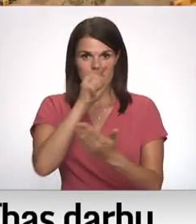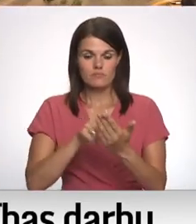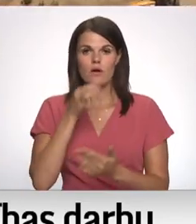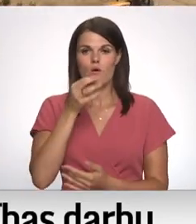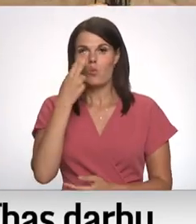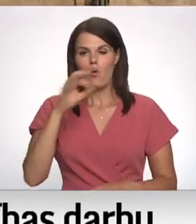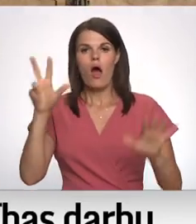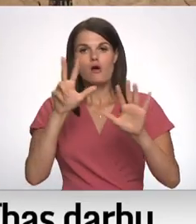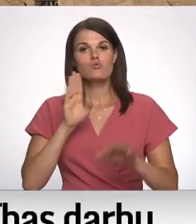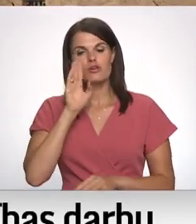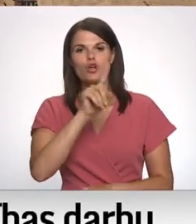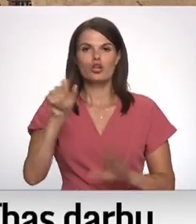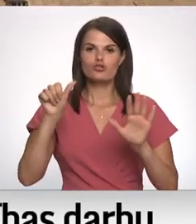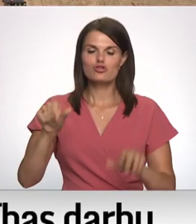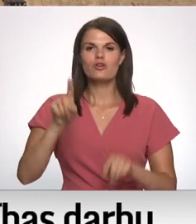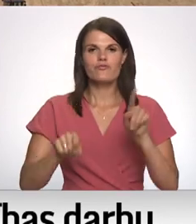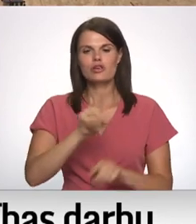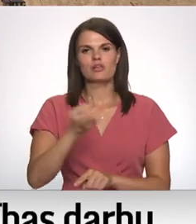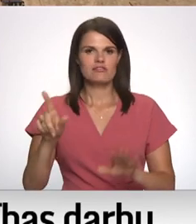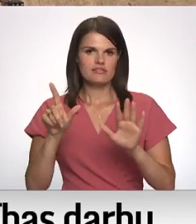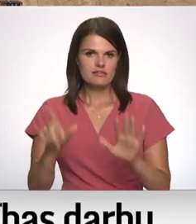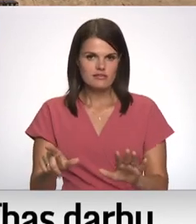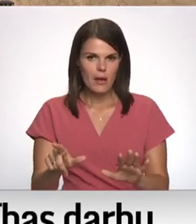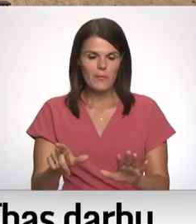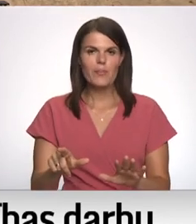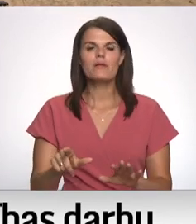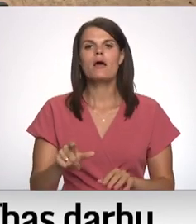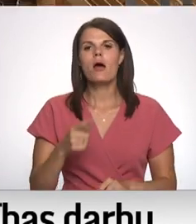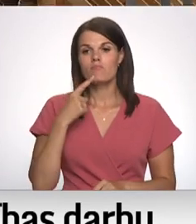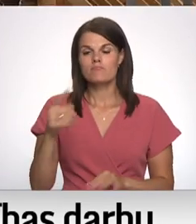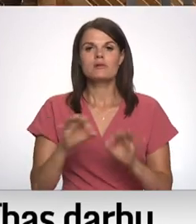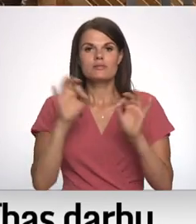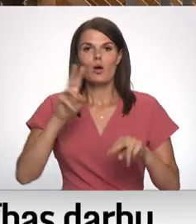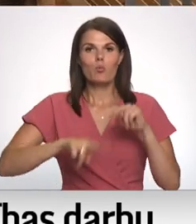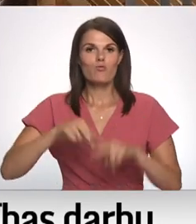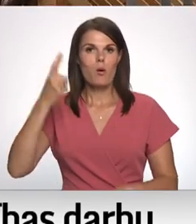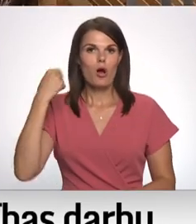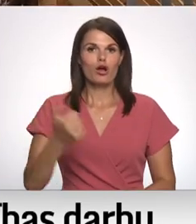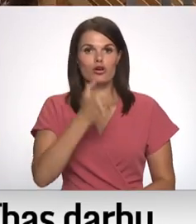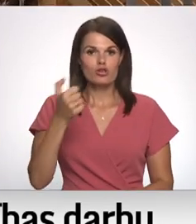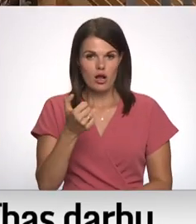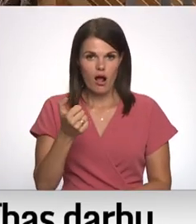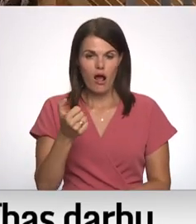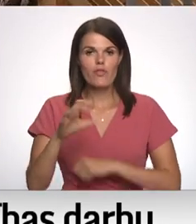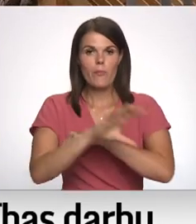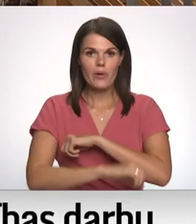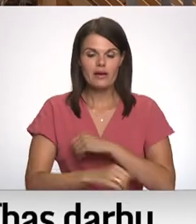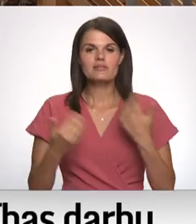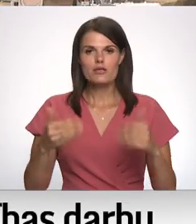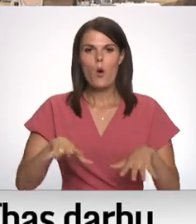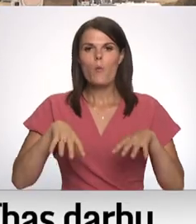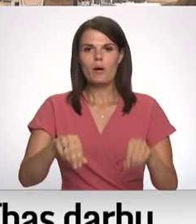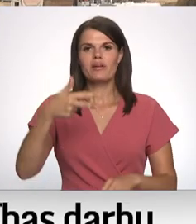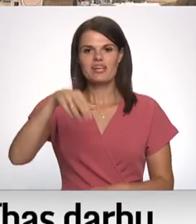6 ir, kad 7. Apveceļa būvniecība uzsākta pērnā gada nogalē. Šobrīd pabeigt jau 30% no darbiem. Ar aci